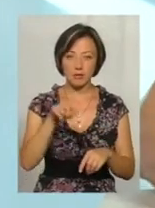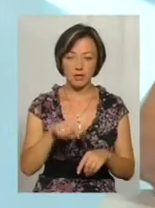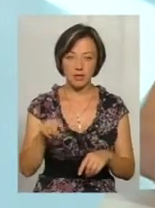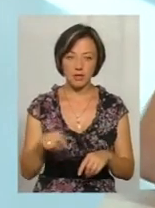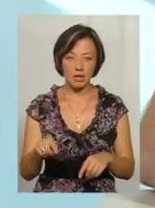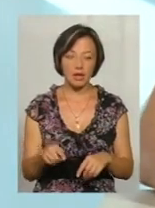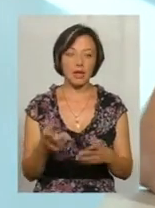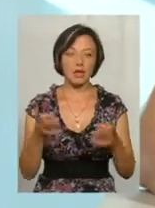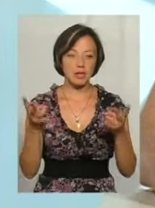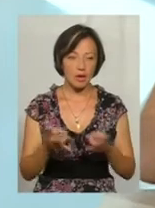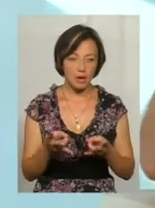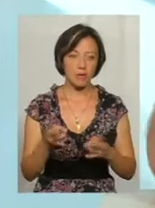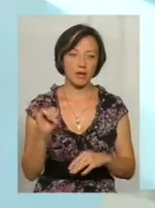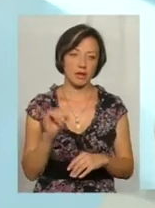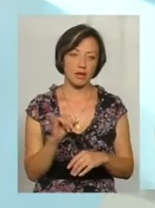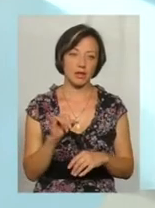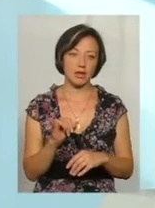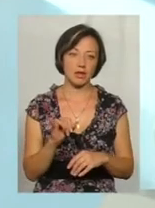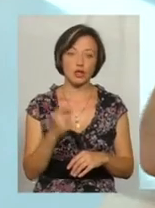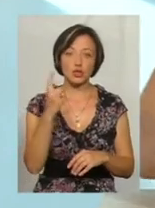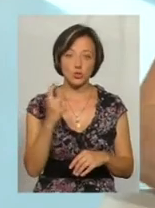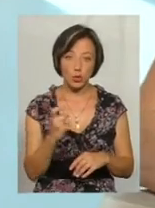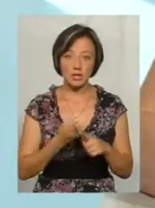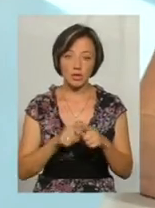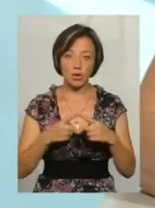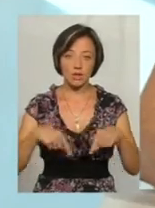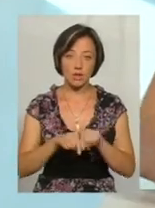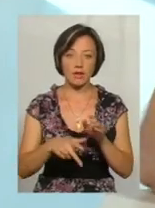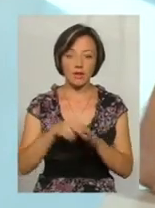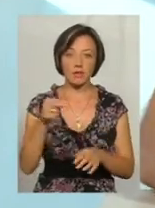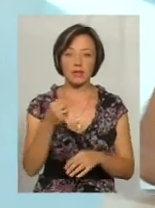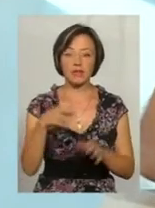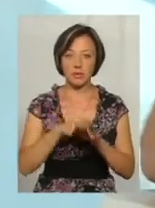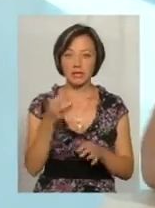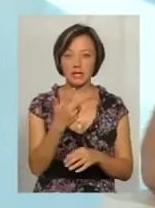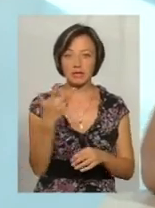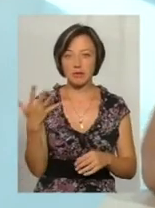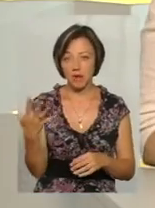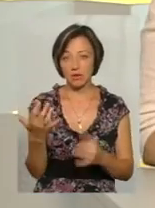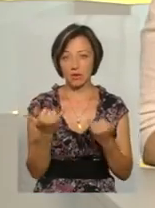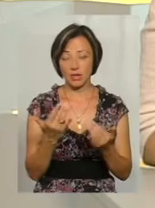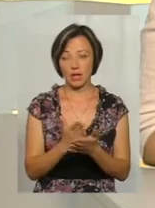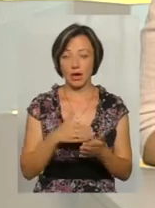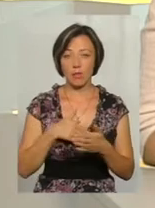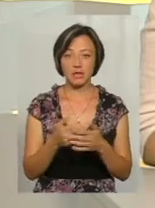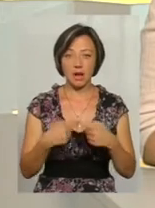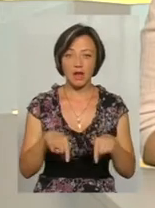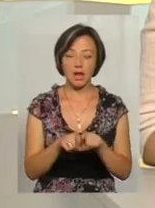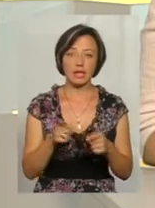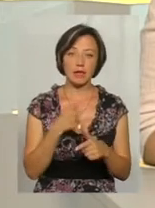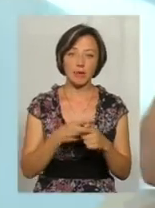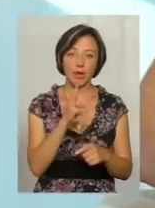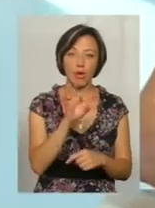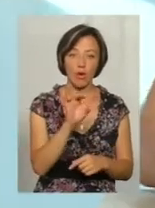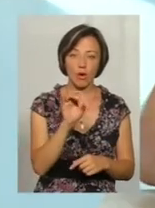разом з ним порадуюся, які треба. І 100 з тих організацій вибрало 35 потрібних сьогодні Корнійчуку. І сьогодні є громадська рада імені Корнійчука,